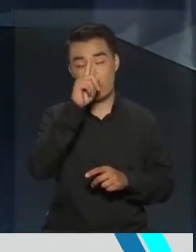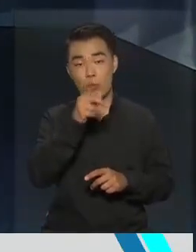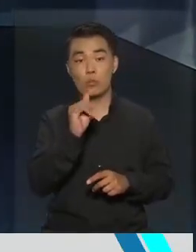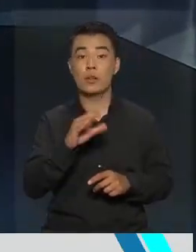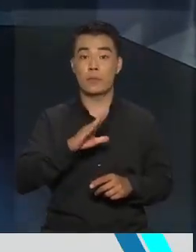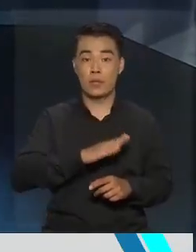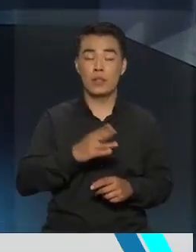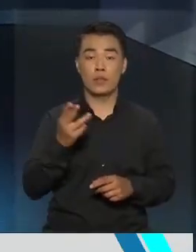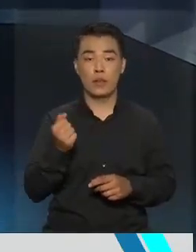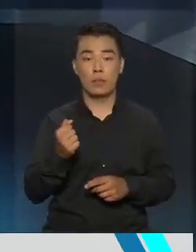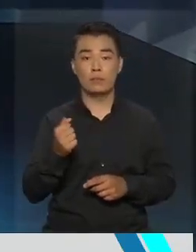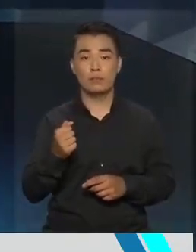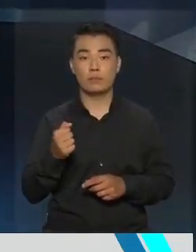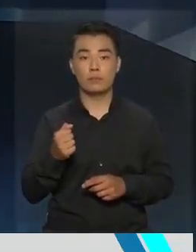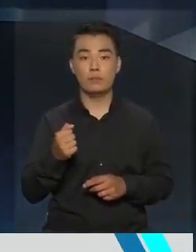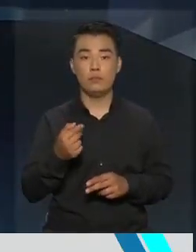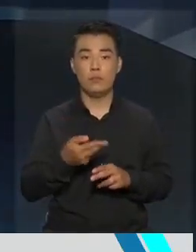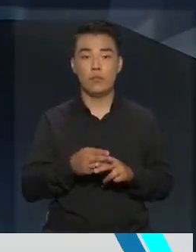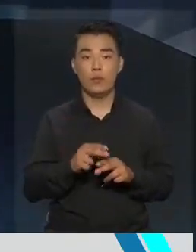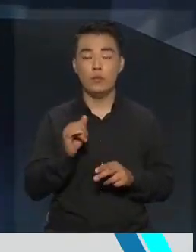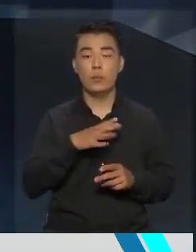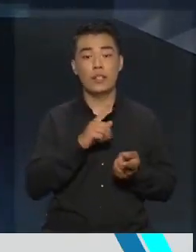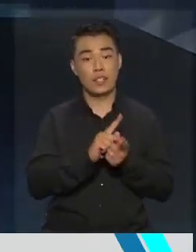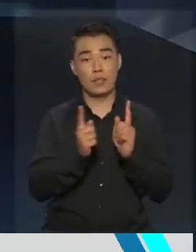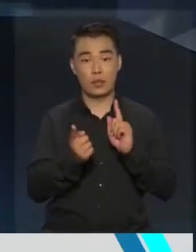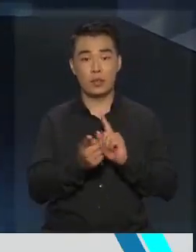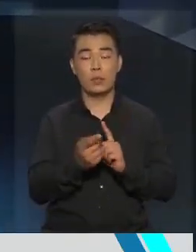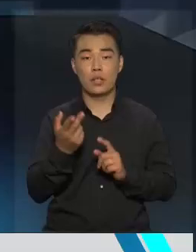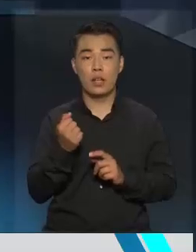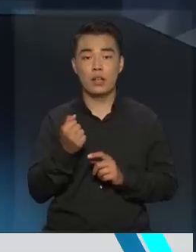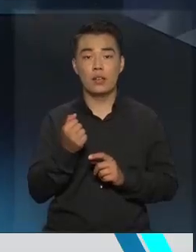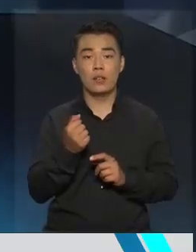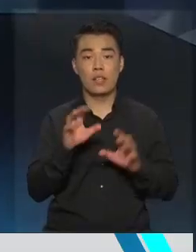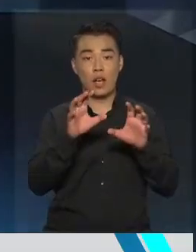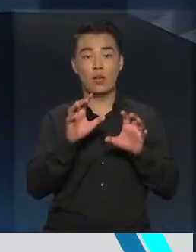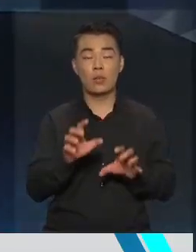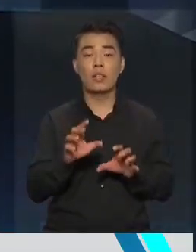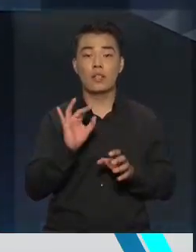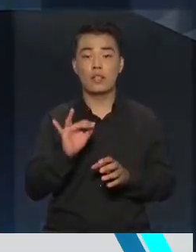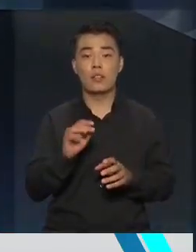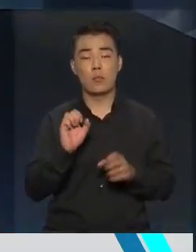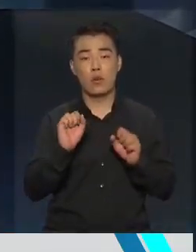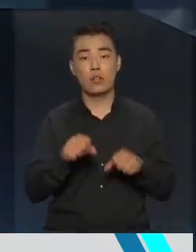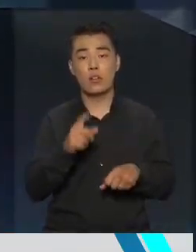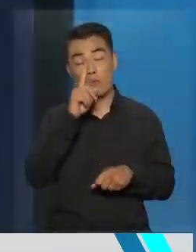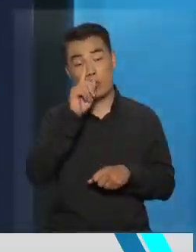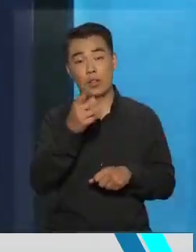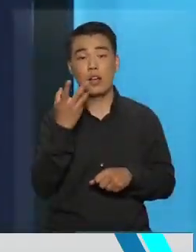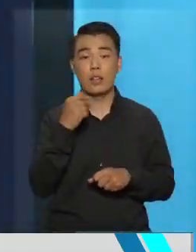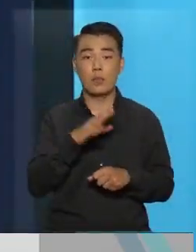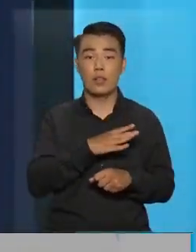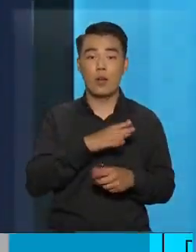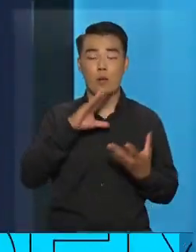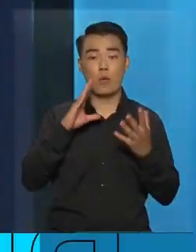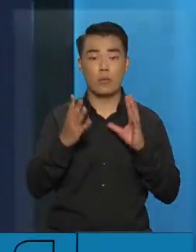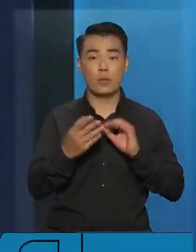прошел, в том году прошел у нас референдум. Угу. И действительно, даже за год можно сказать, что в